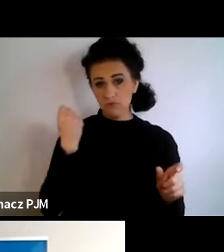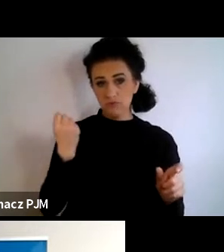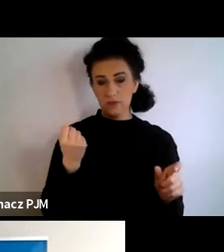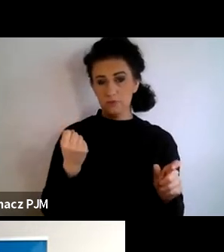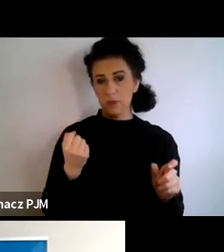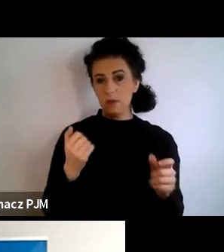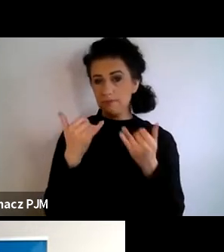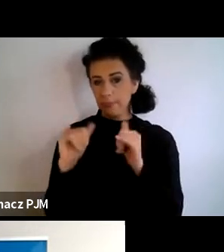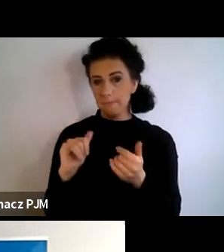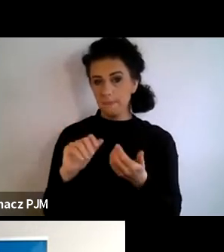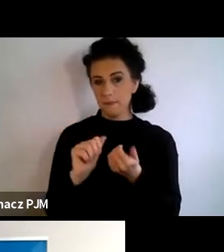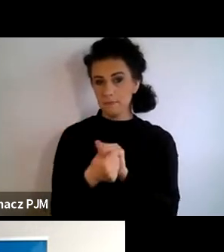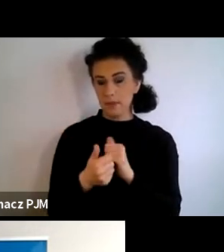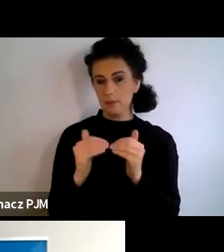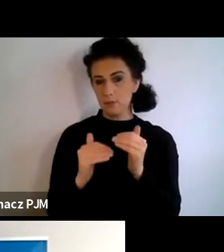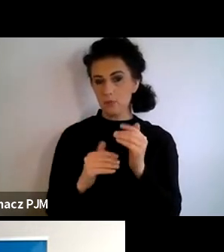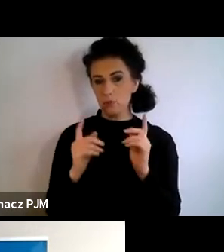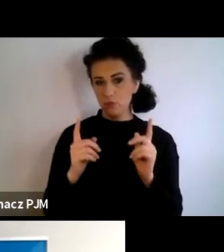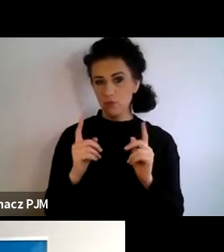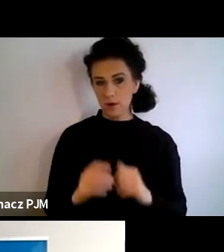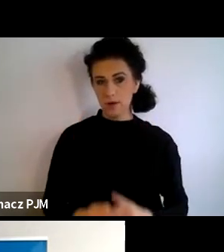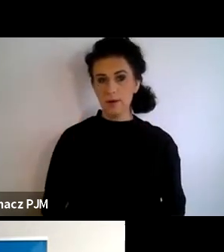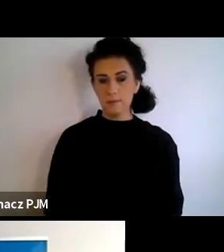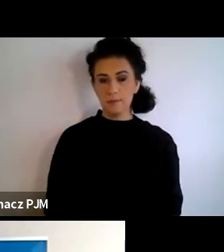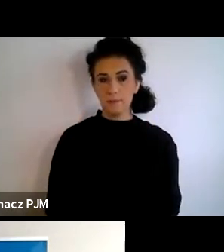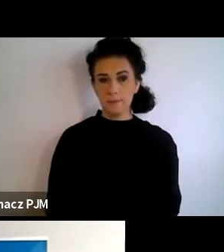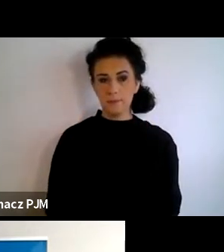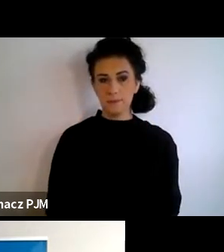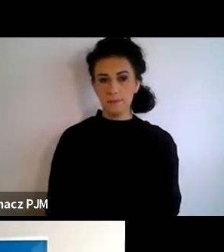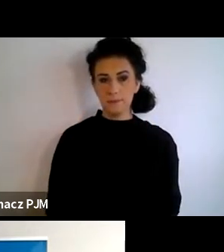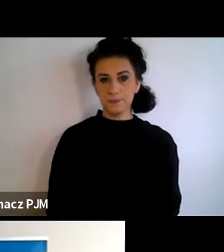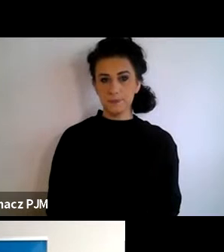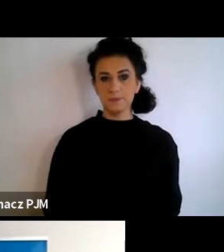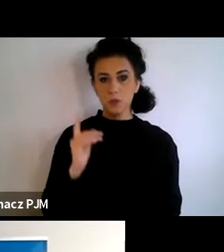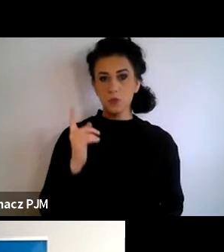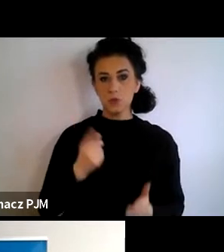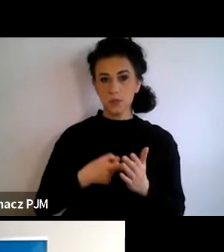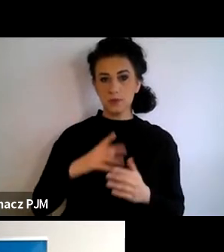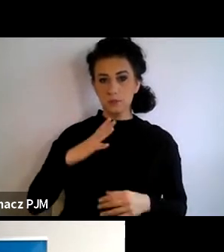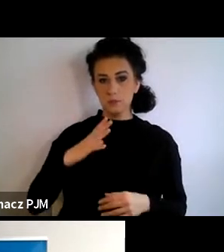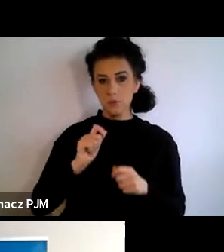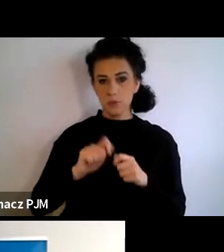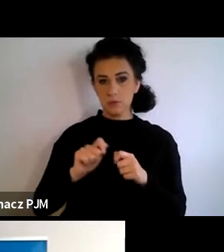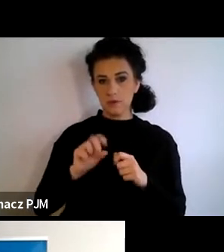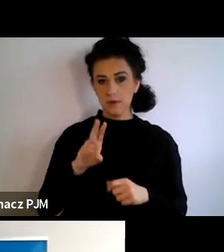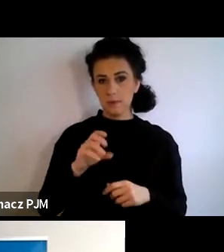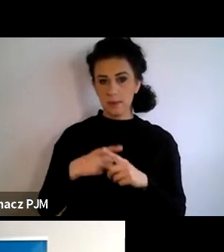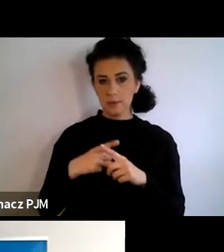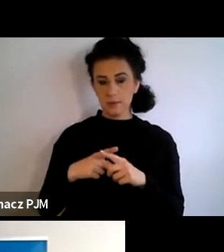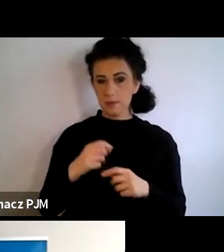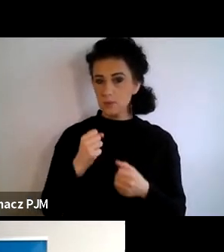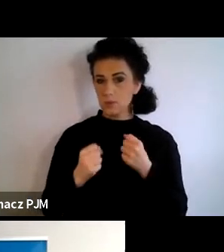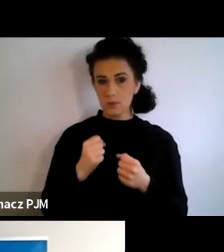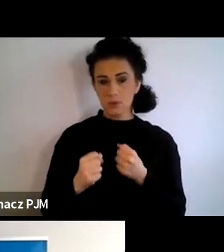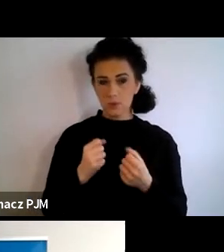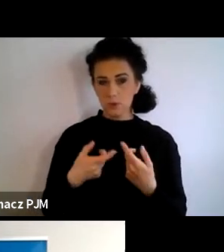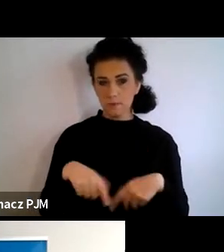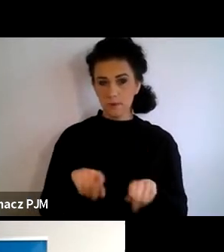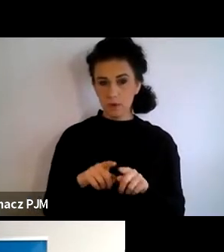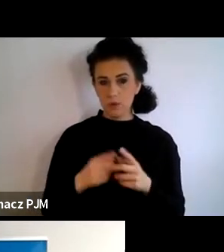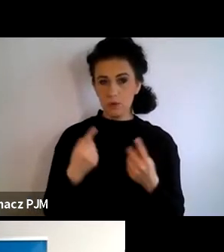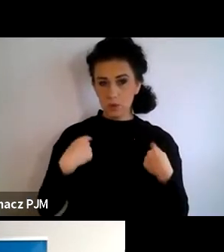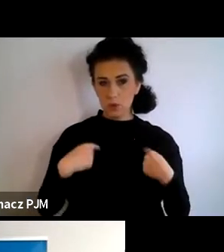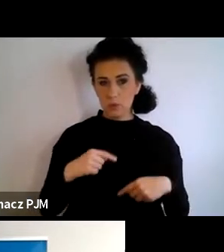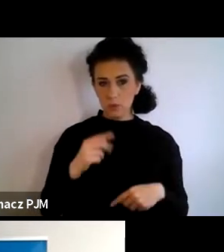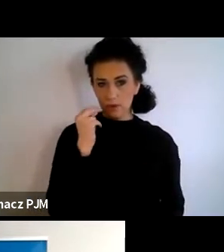akurat chyba, że coś się zmieniło, ale gdy ostatnio sprawdzaliśmy, no to na WebExie było bardzo trudno cokolwiek zrobić osobom